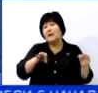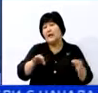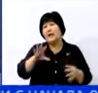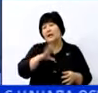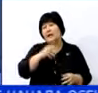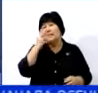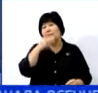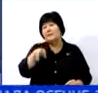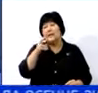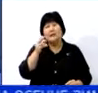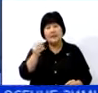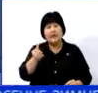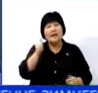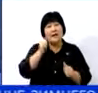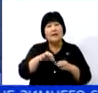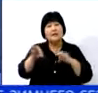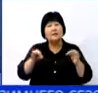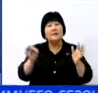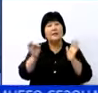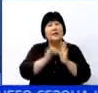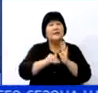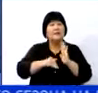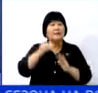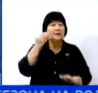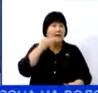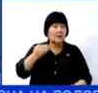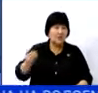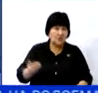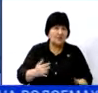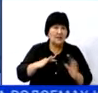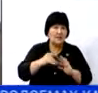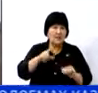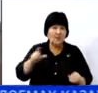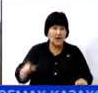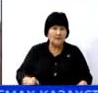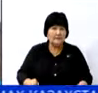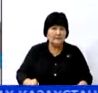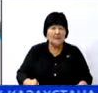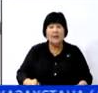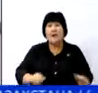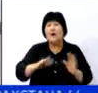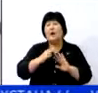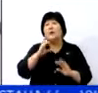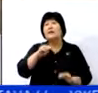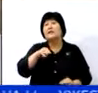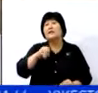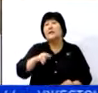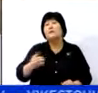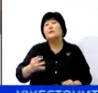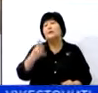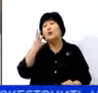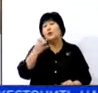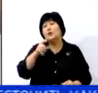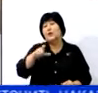проектов было выделено 3 миллиарда тенге. Каждый проект нацелен на повышение качества жизни сельчан. В ауле Кызылтам проживает около